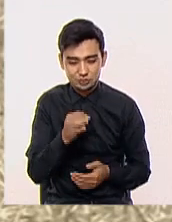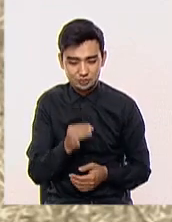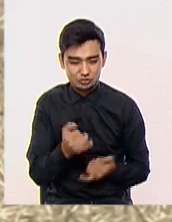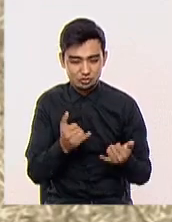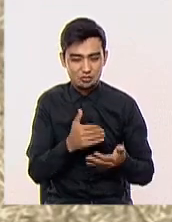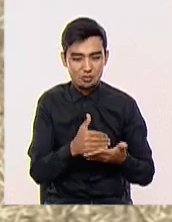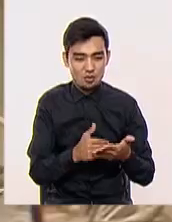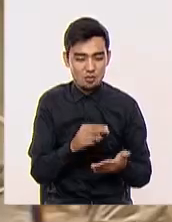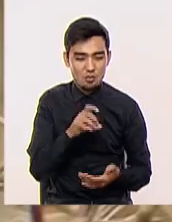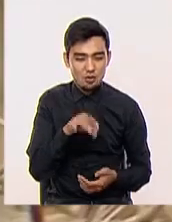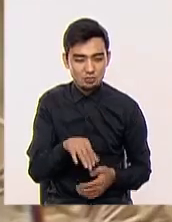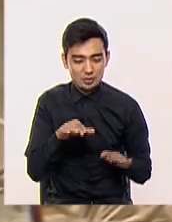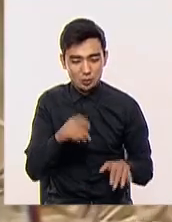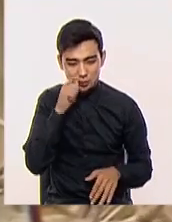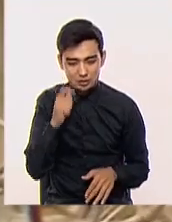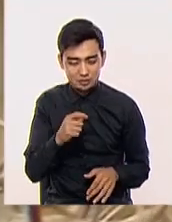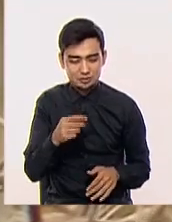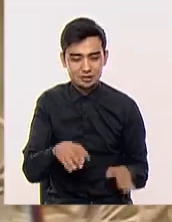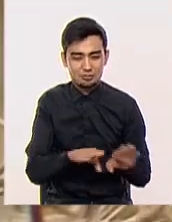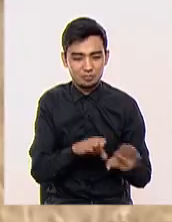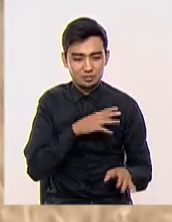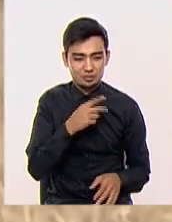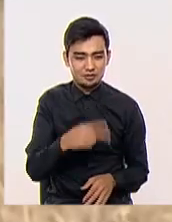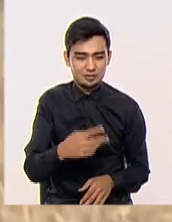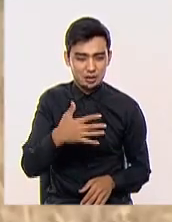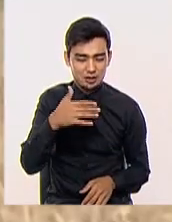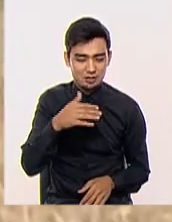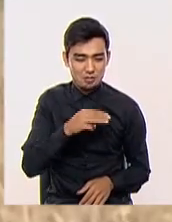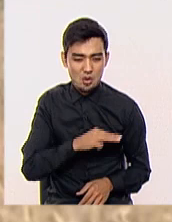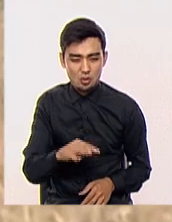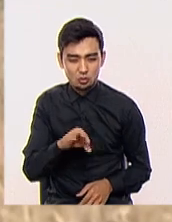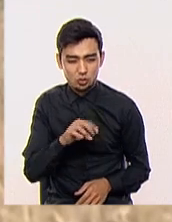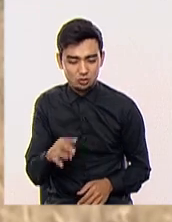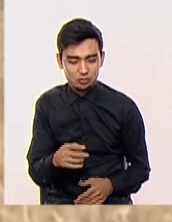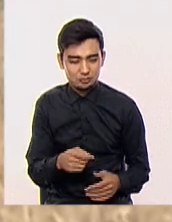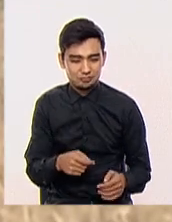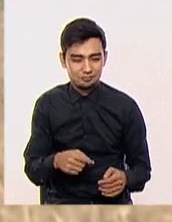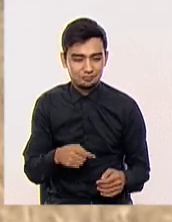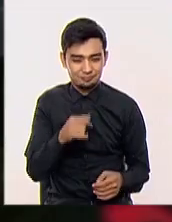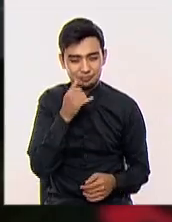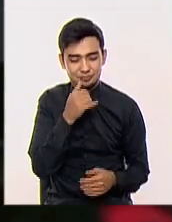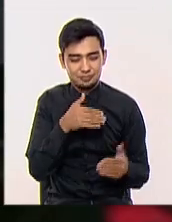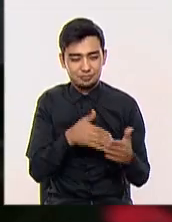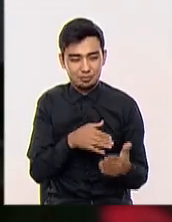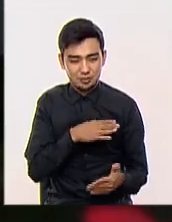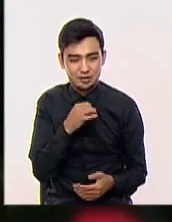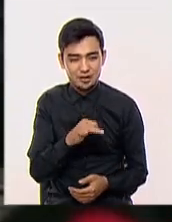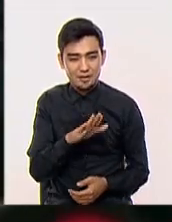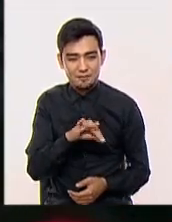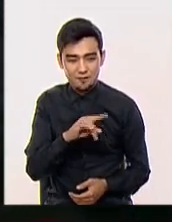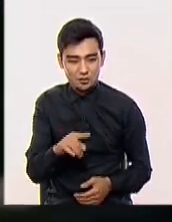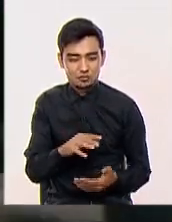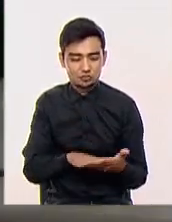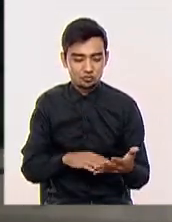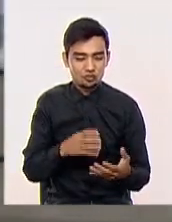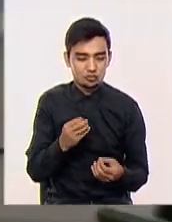портах Украины заблокировано более 25 миллионов тонн зерна на экспорт. Подготовка к безопасному вывозу грузов еще ведется, рассказал